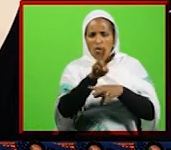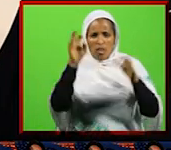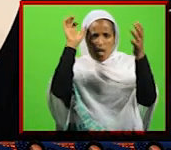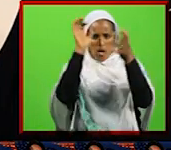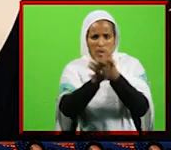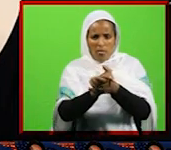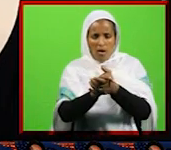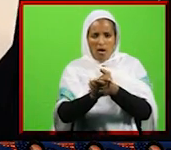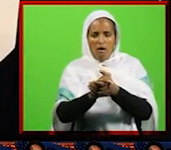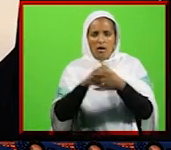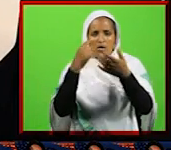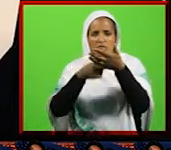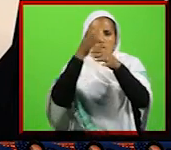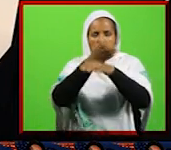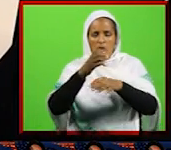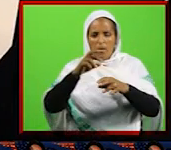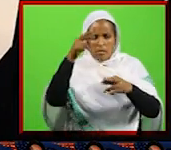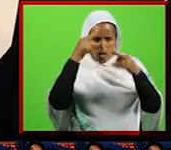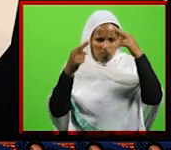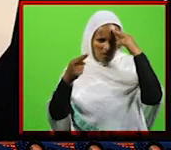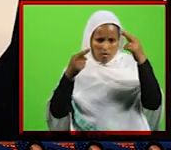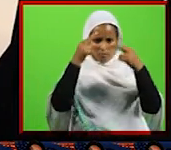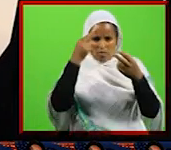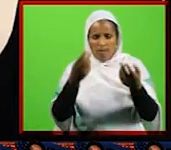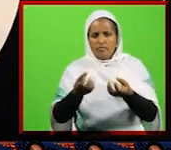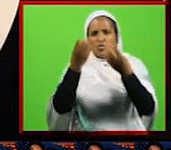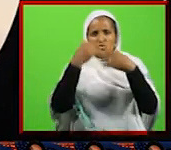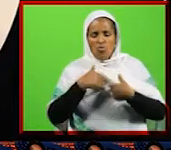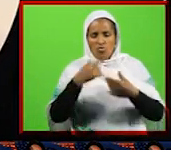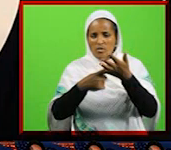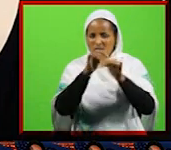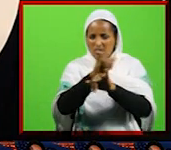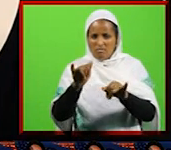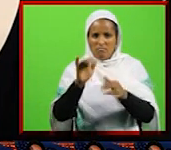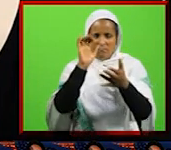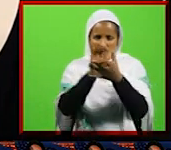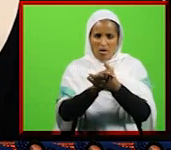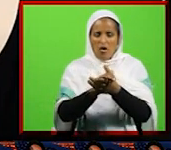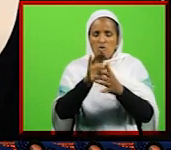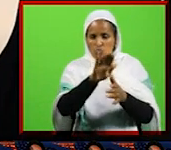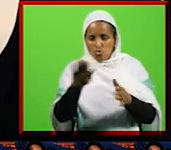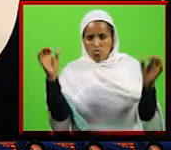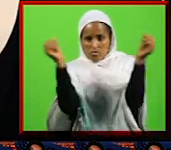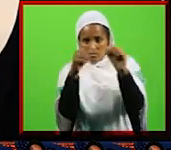ለዚያ ትዳር ምክንያቶችን በመዝጋት ትዳር ብዙዎች አሉ። እንዲህ አይደለም ትዳር የሚያዙ ልጆች ሲጣሉ